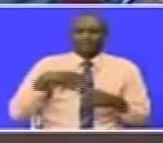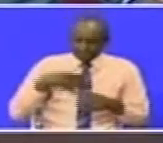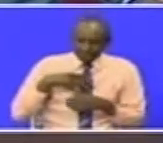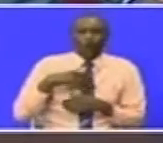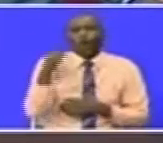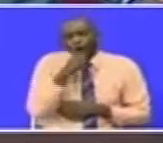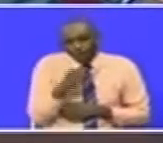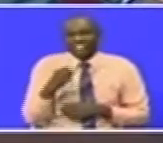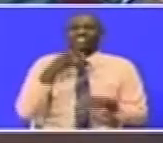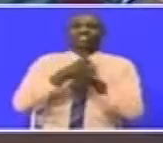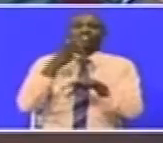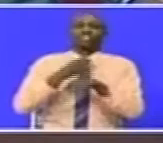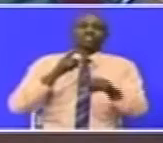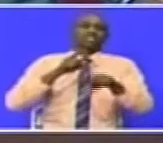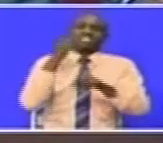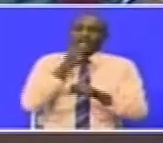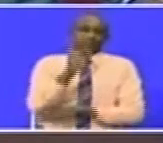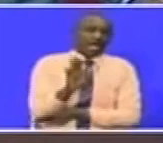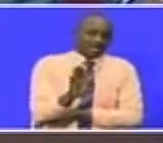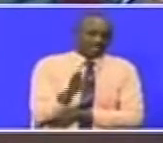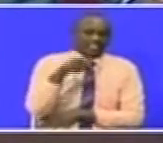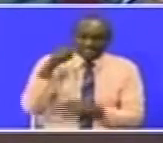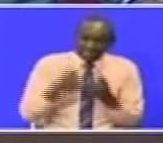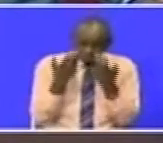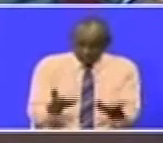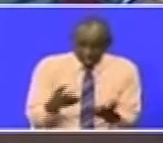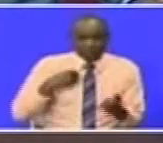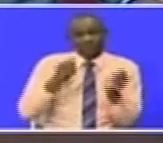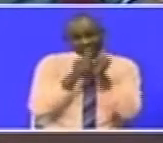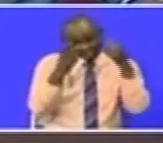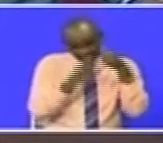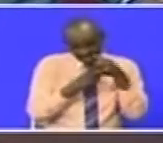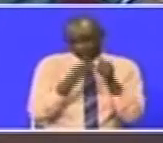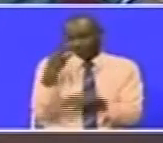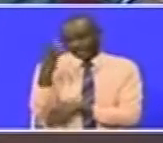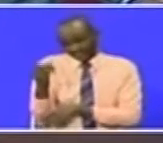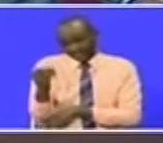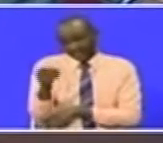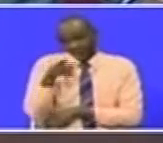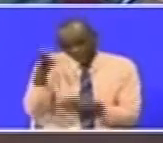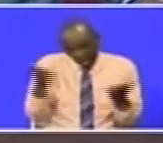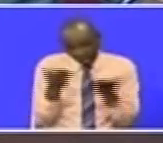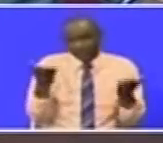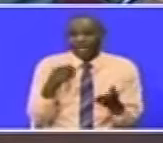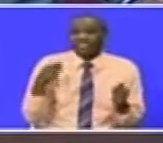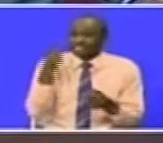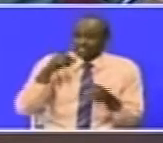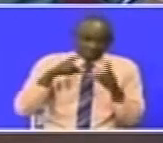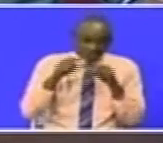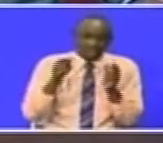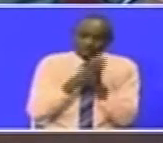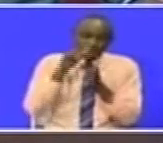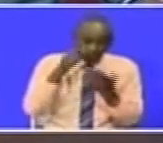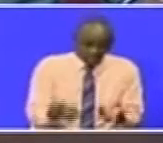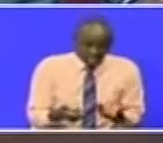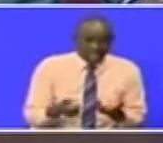upcoming KPL Under-20 tournament, which is scheduled to run from 17th to the 30th. Adagala's sentiment comes just days